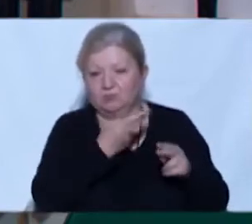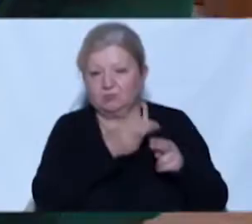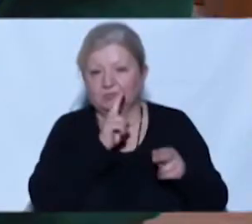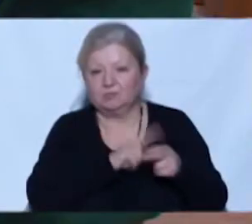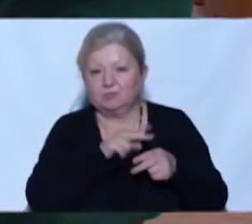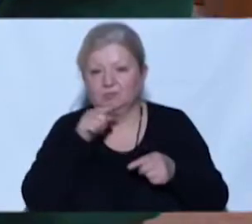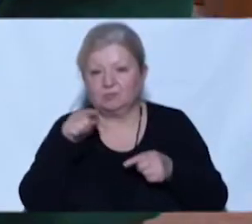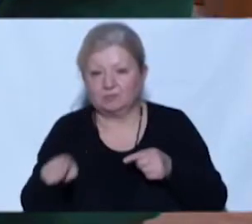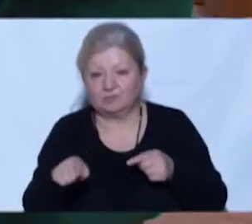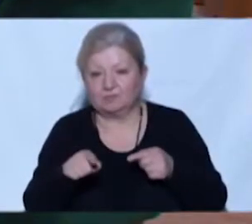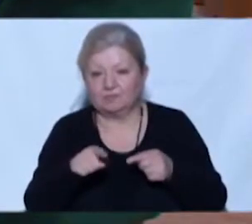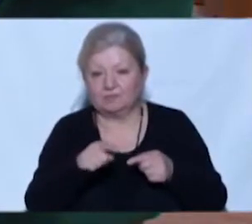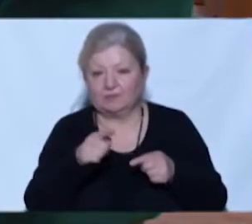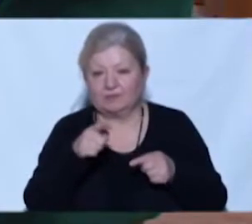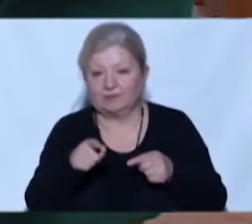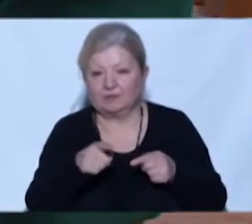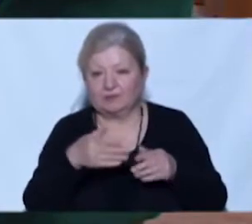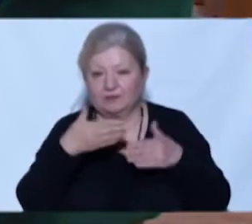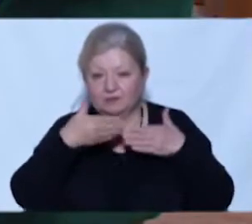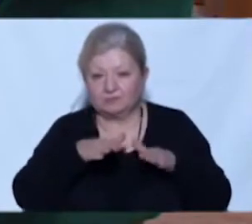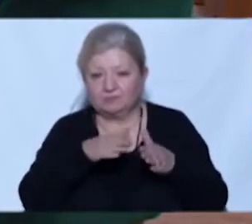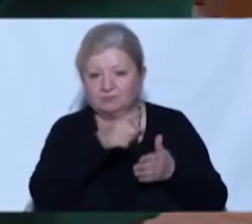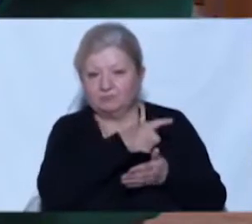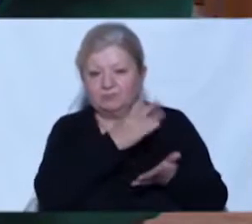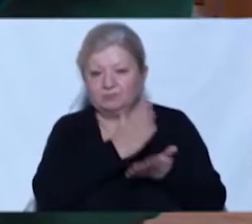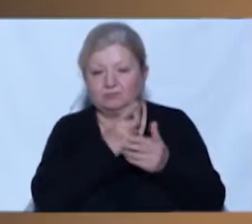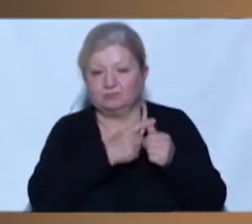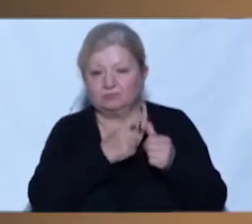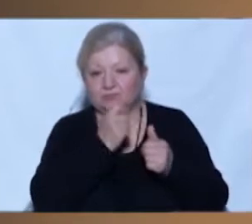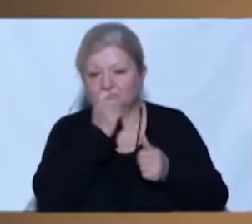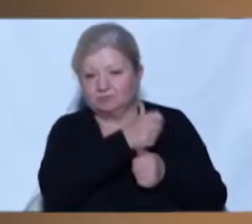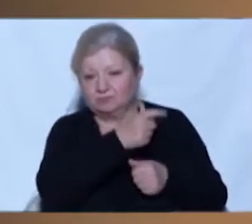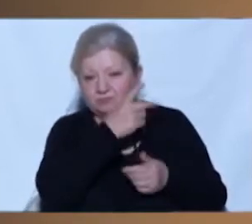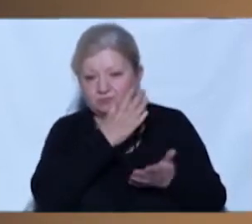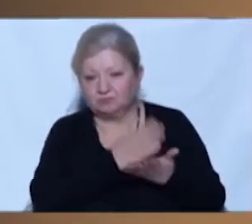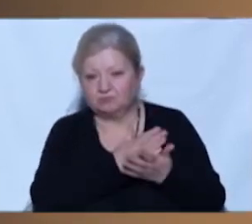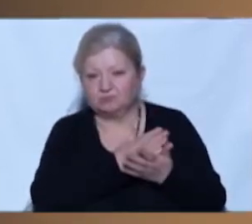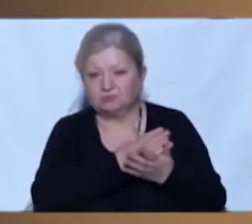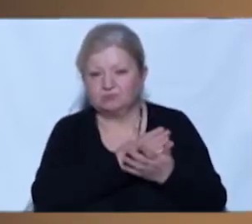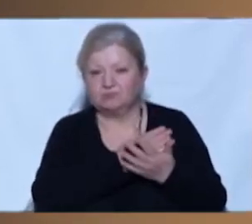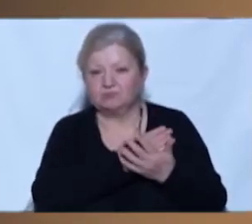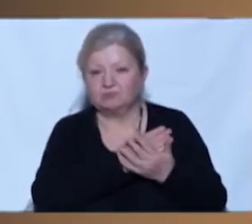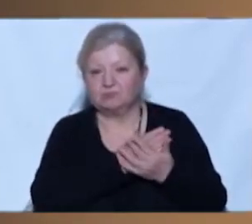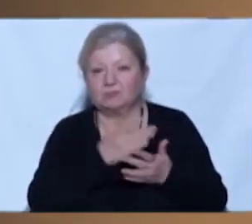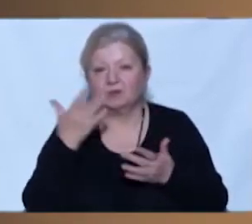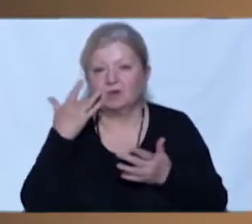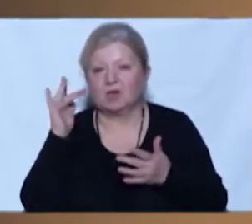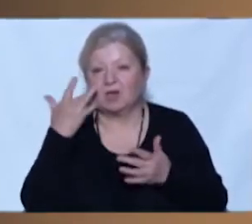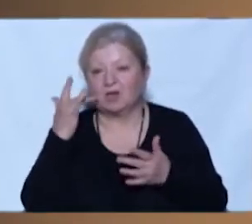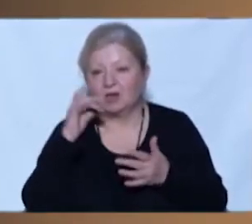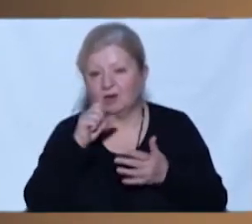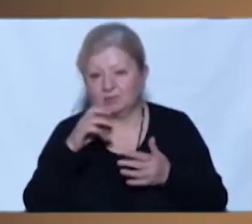ამ თეორიის დამამტკიცებლის სახელიდან გამომდინარე ეწოდა ამერიკა ვესპუჩის სახელიდან გამომდინარე ეწოდა ამ კონტინენტს